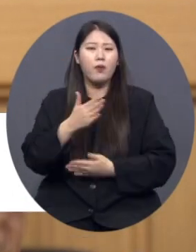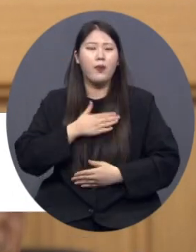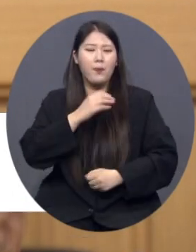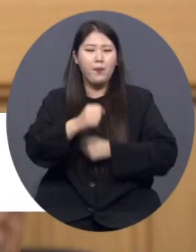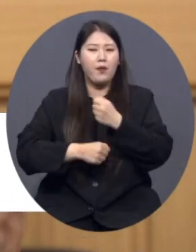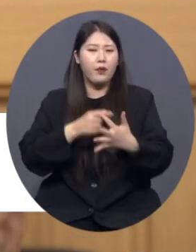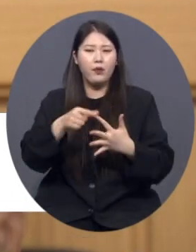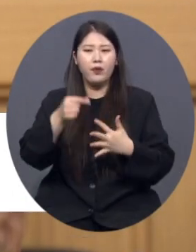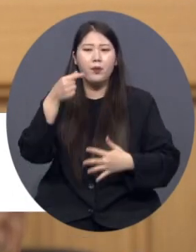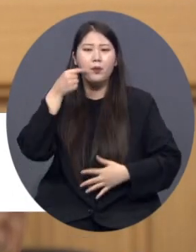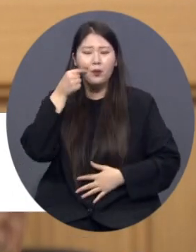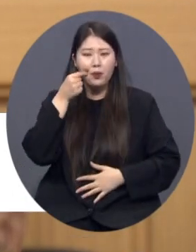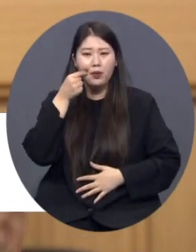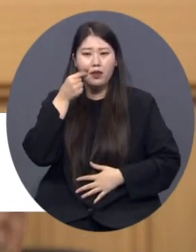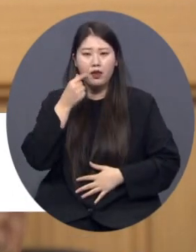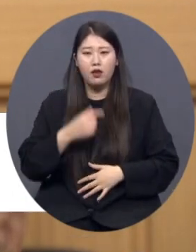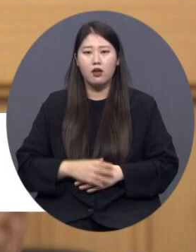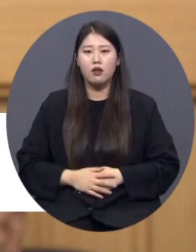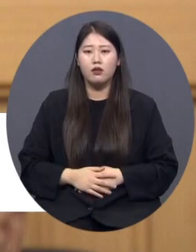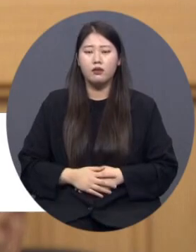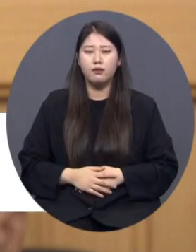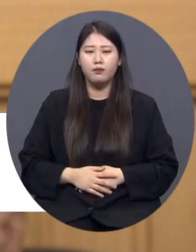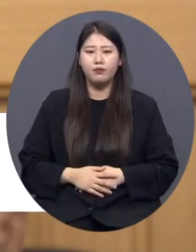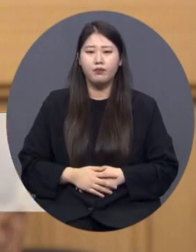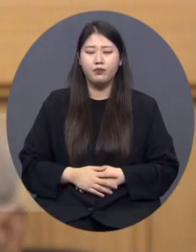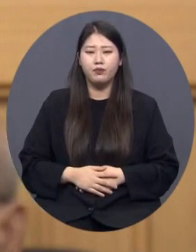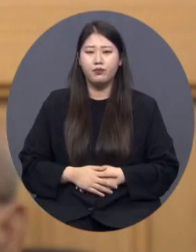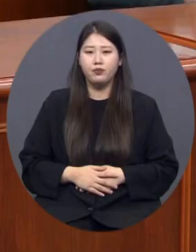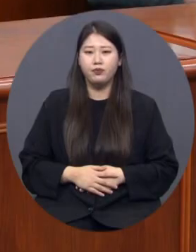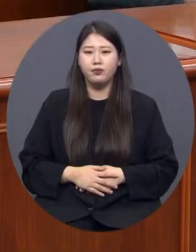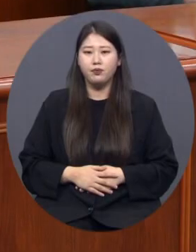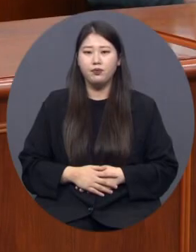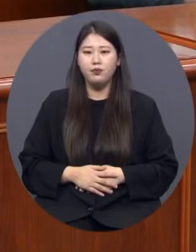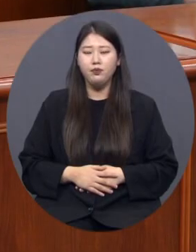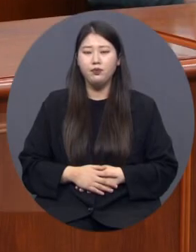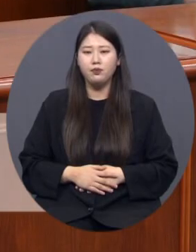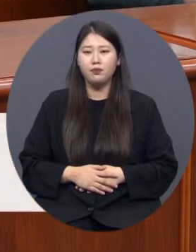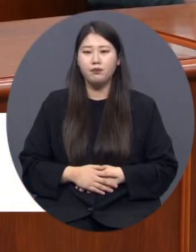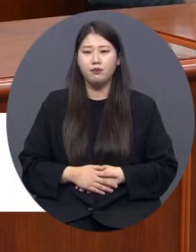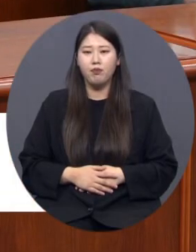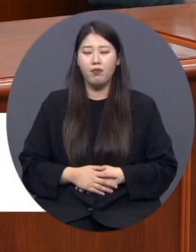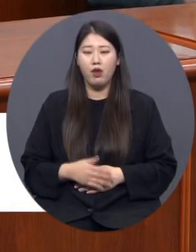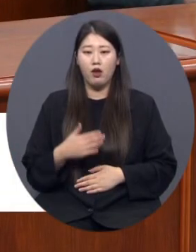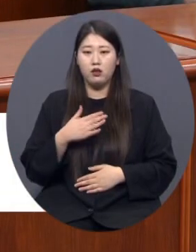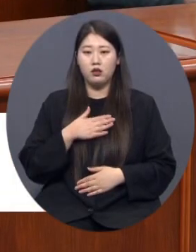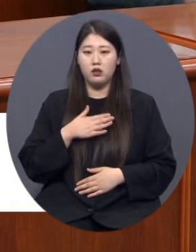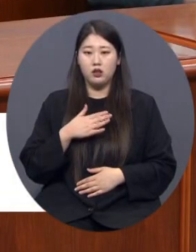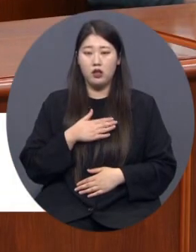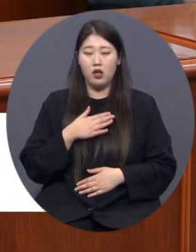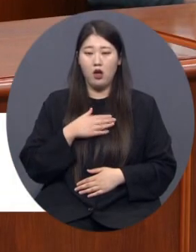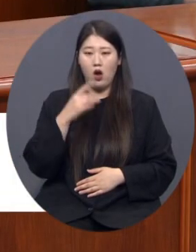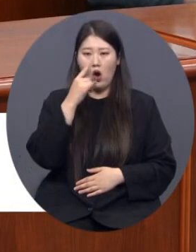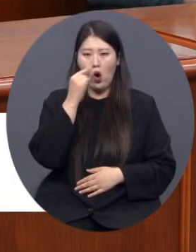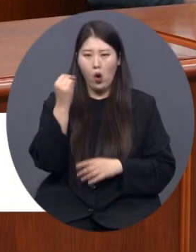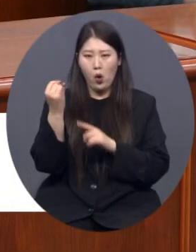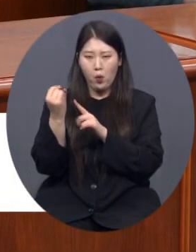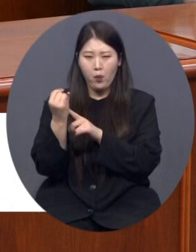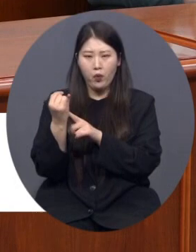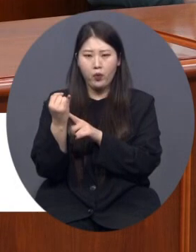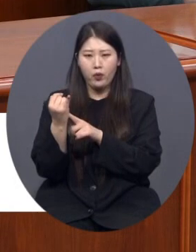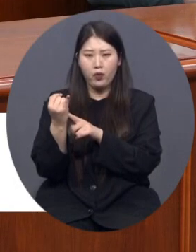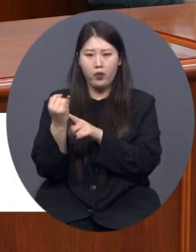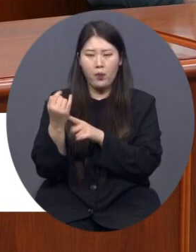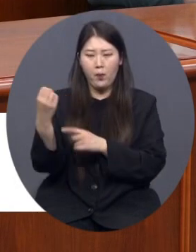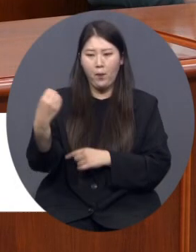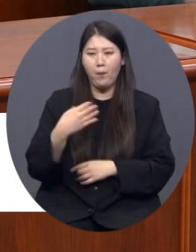너 이거 걸린다. 그런 세월로 살았습니다. 제가 또 어머니한테 전해